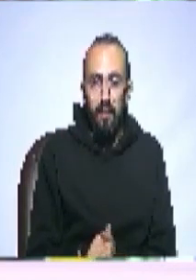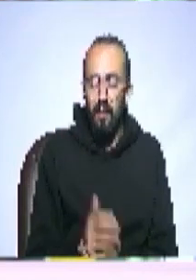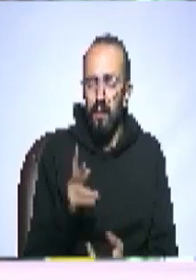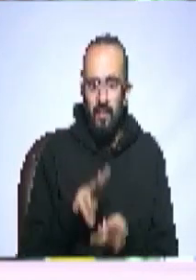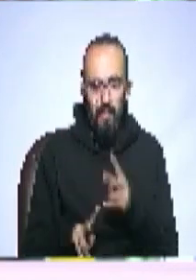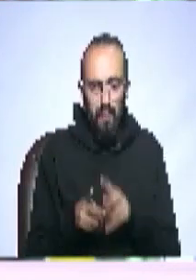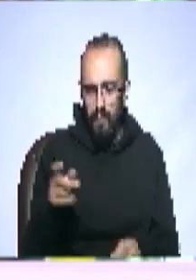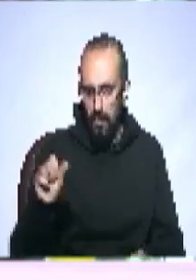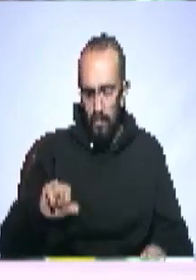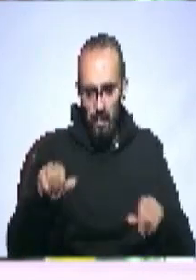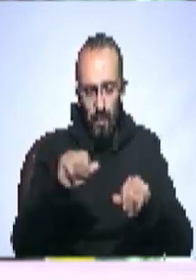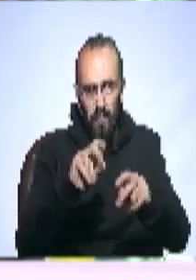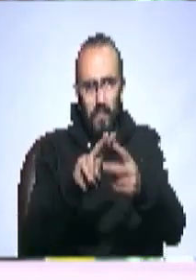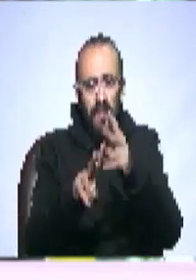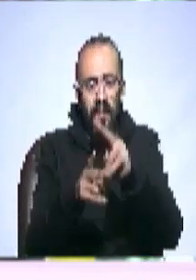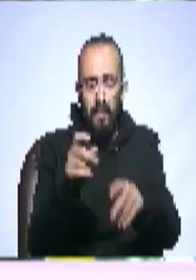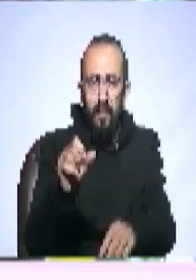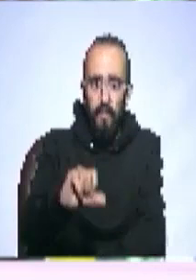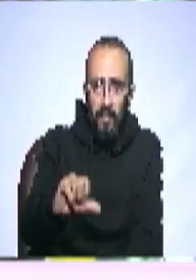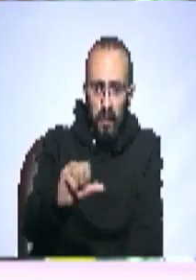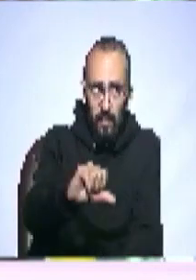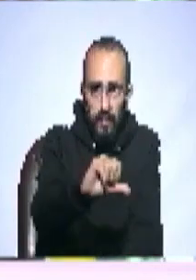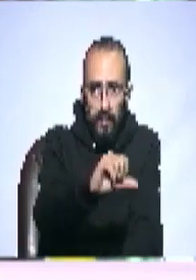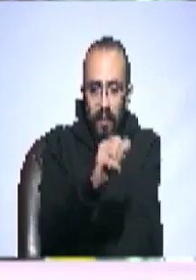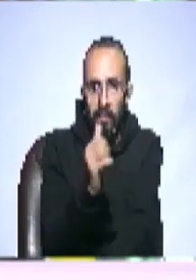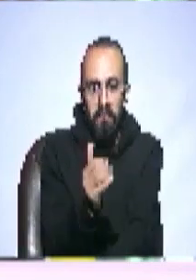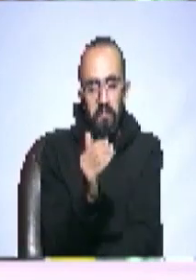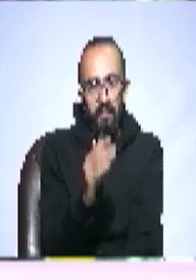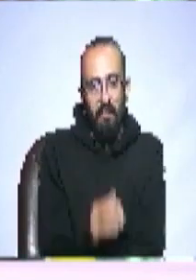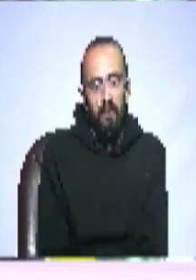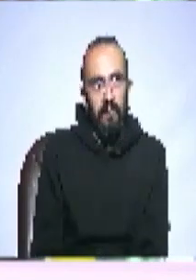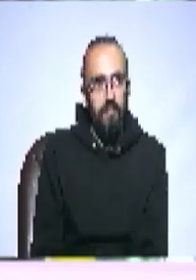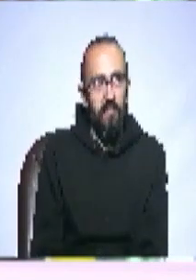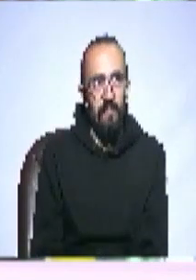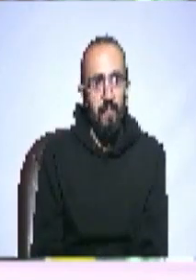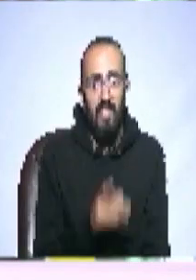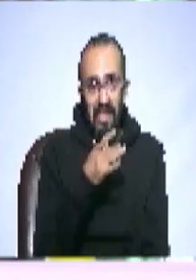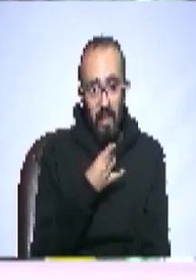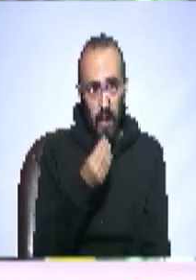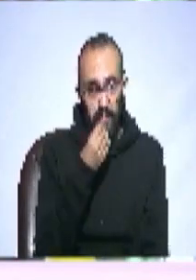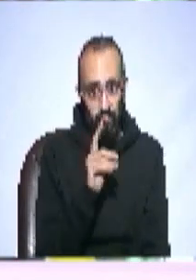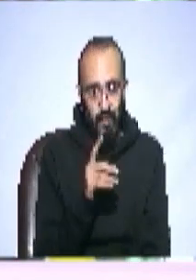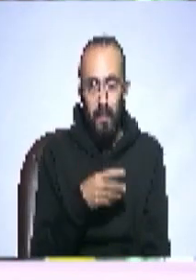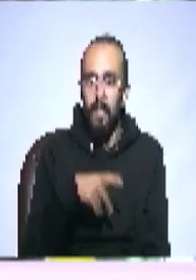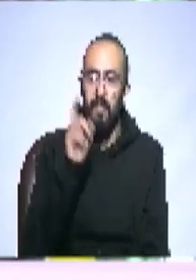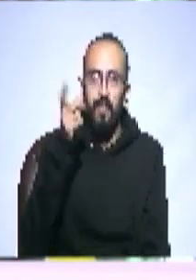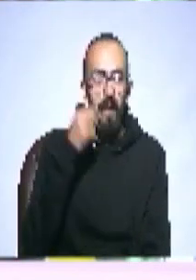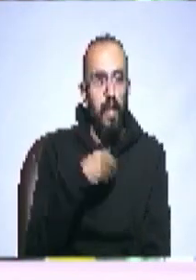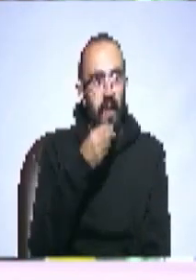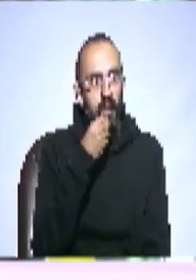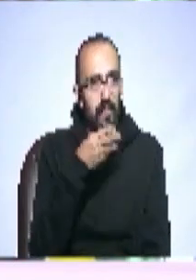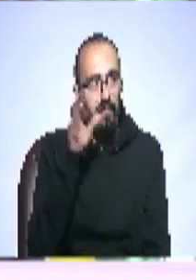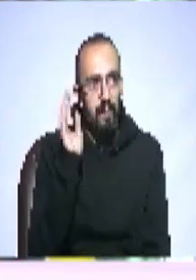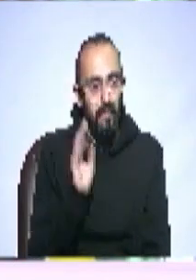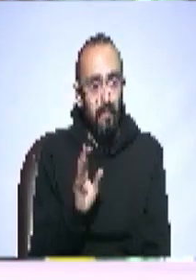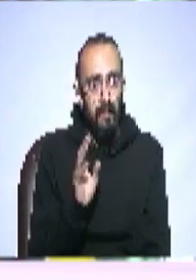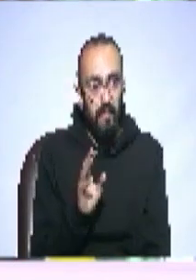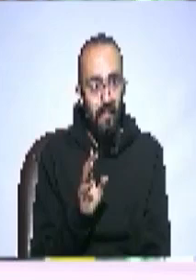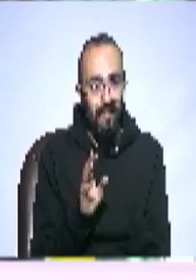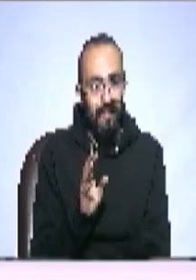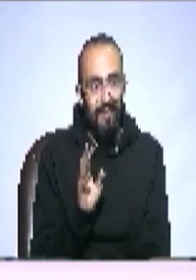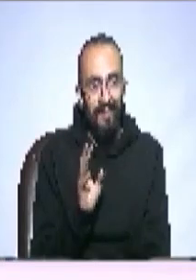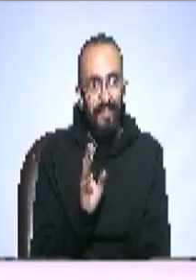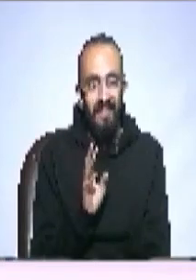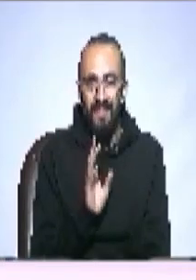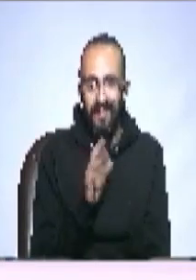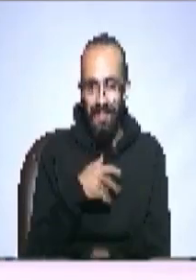دكتوره، اي حاجه موجوده عندك عايزه تضيفيها اضافه. انا معطلك عن الاكل، انا حاسه. طب انا هاكل بقى وبعدين بتكلم، بس انا بس بكلم